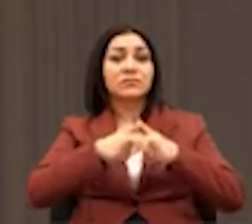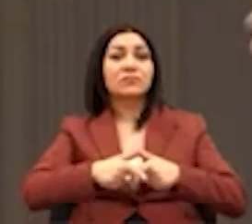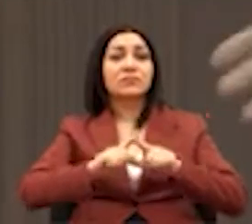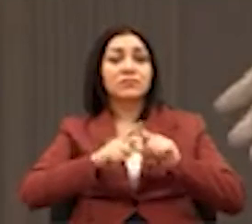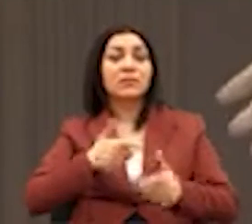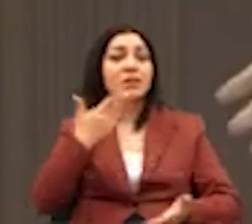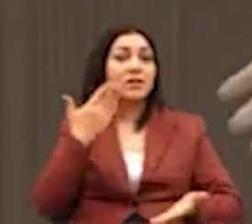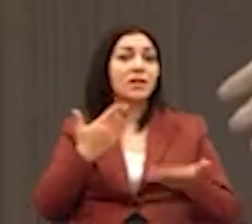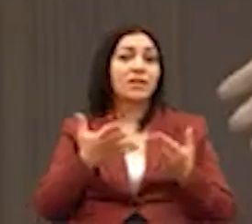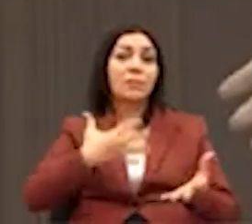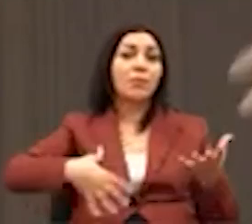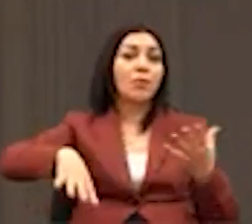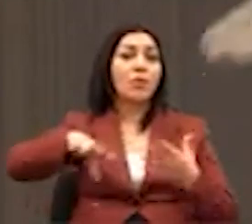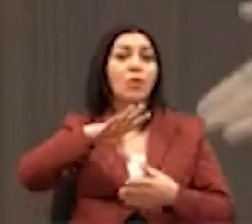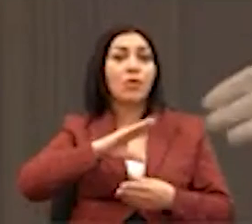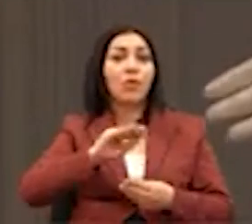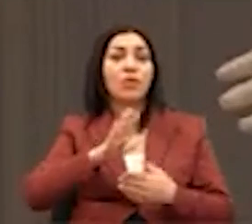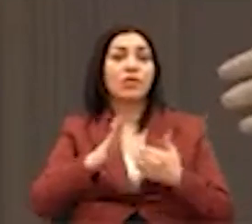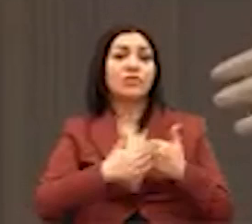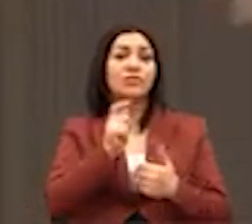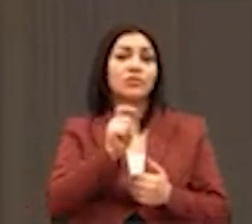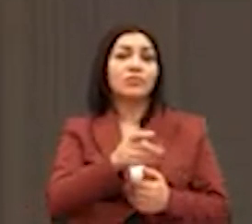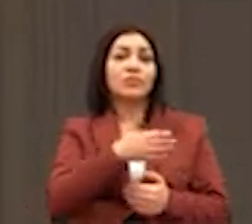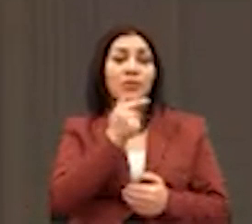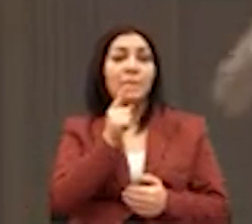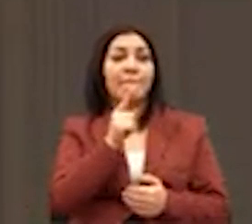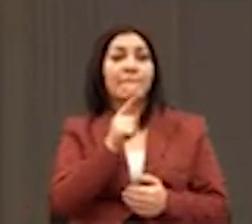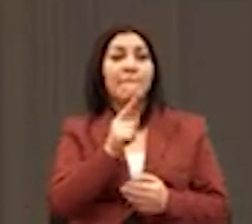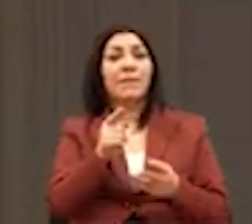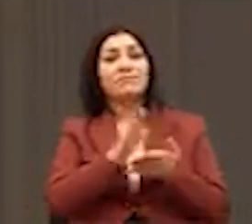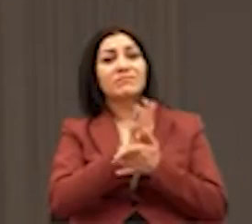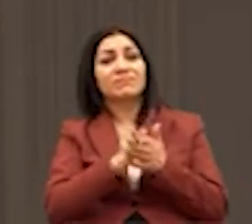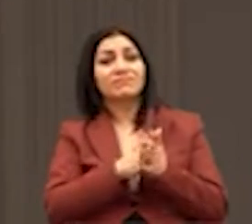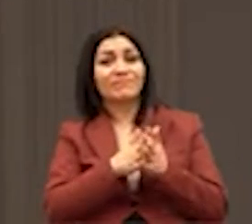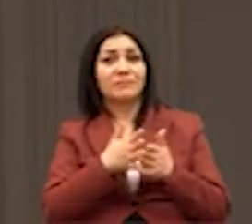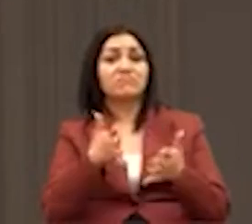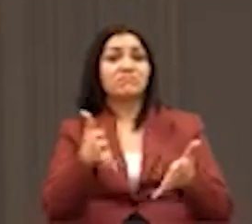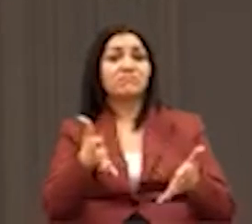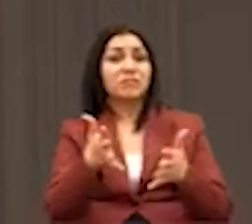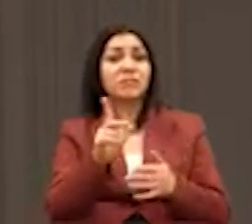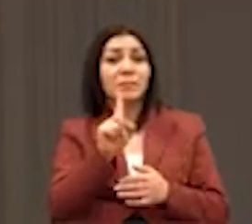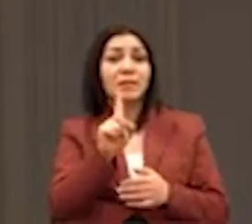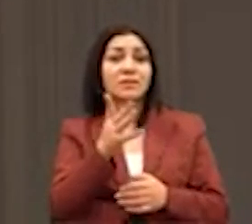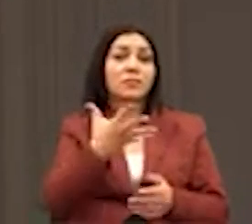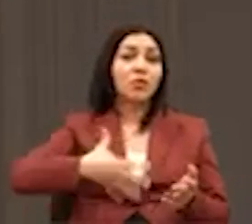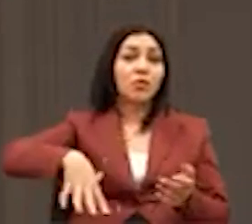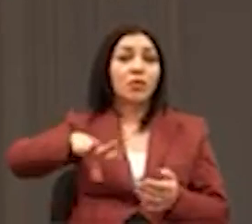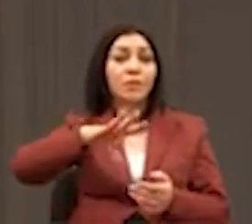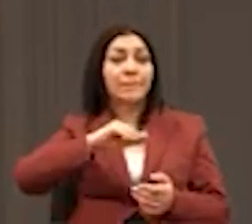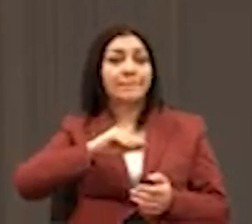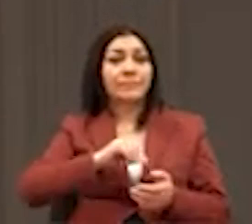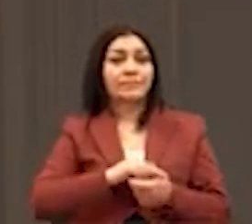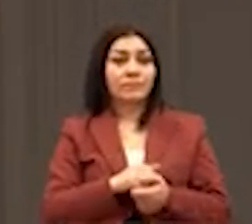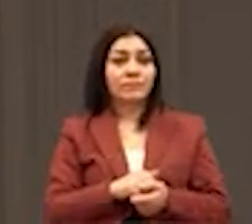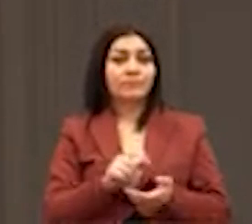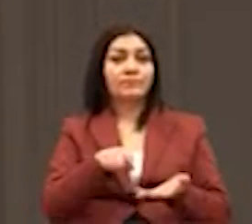ոչ բոլորն են դատապարտում կամ լղոզված են դատապարտում, ապա բոլորը